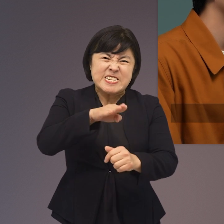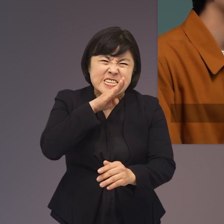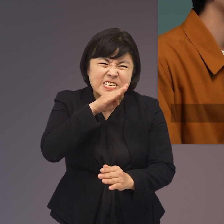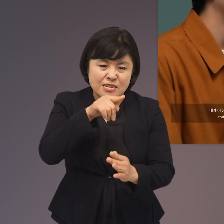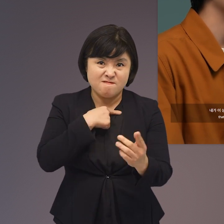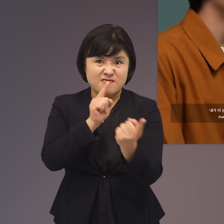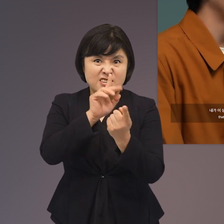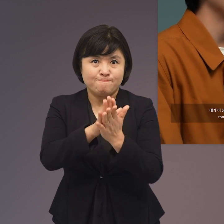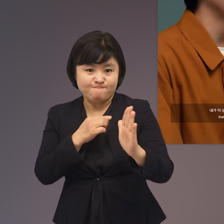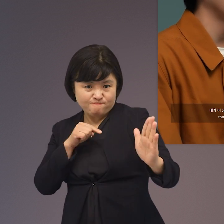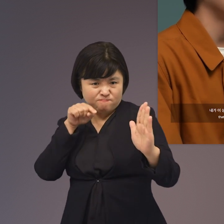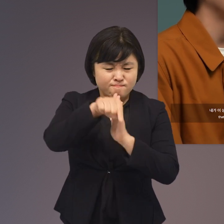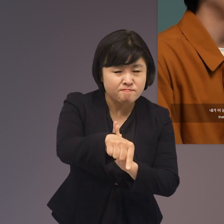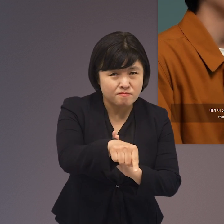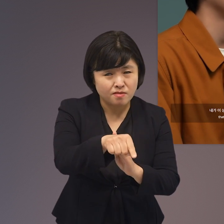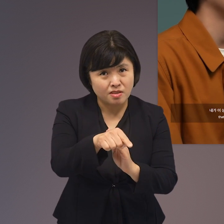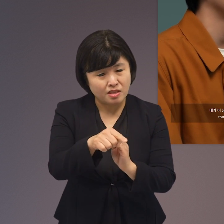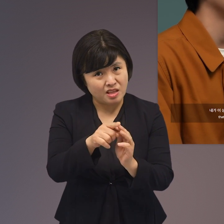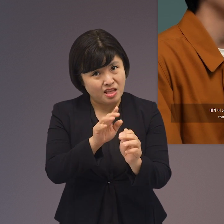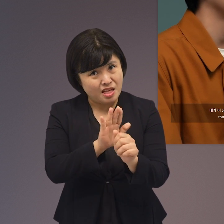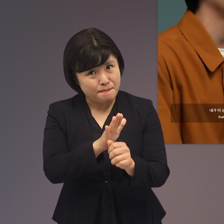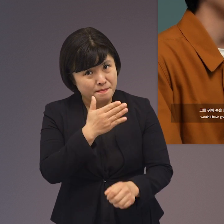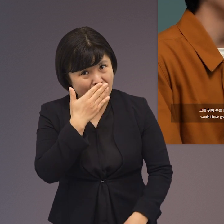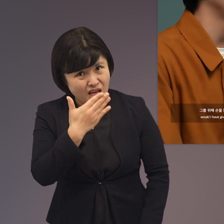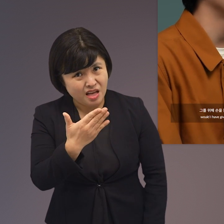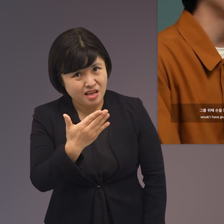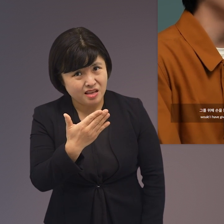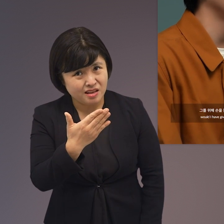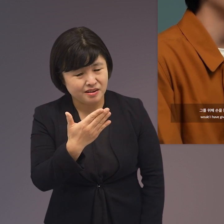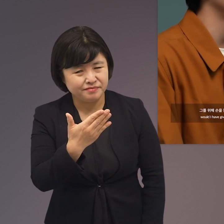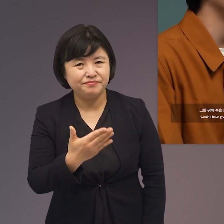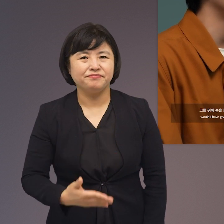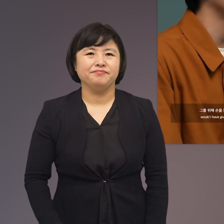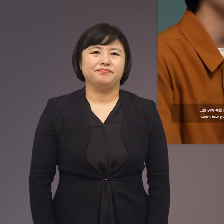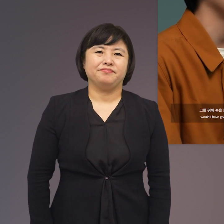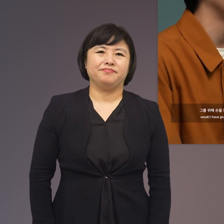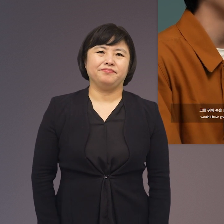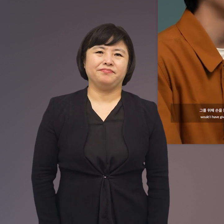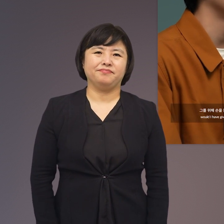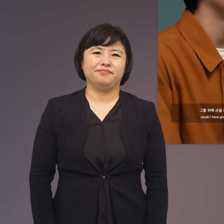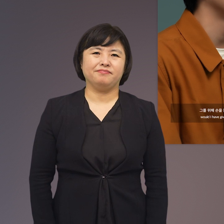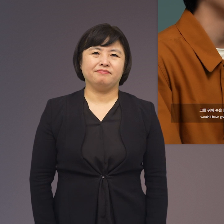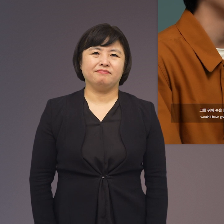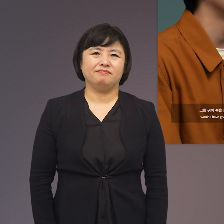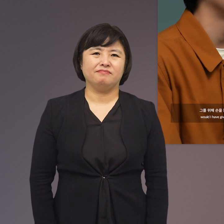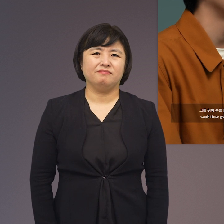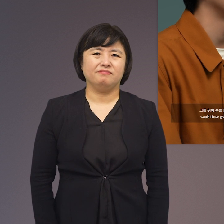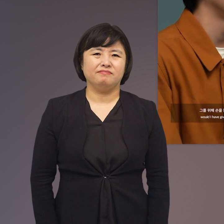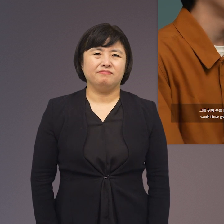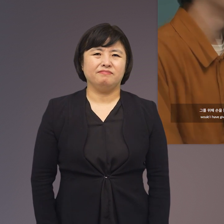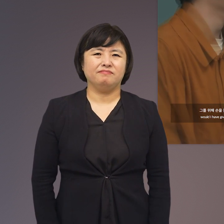만약 내가 이 상황 속에 있다면 그를 위해 손을 들어줄 수 있을 것인가?